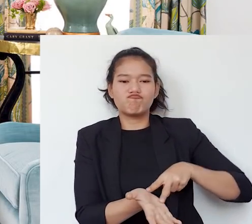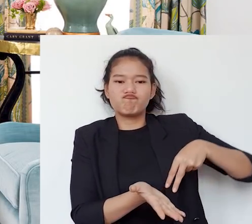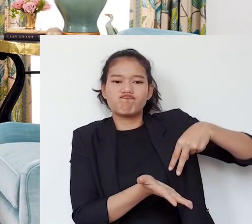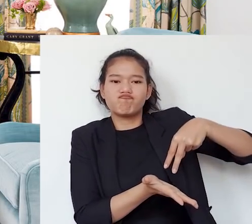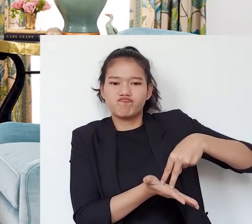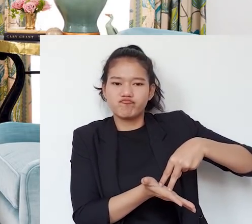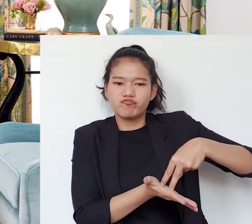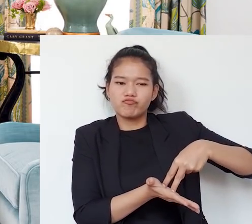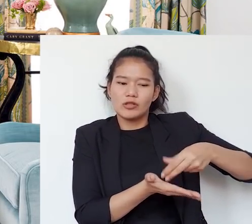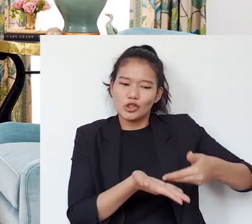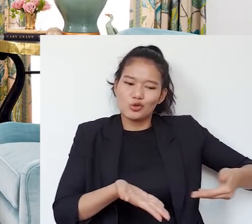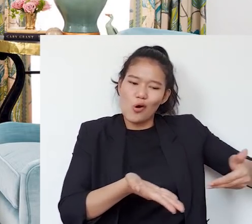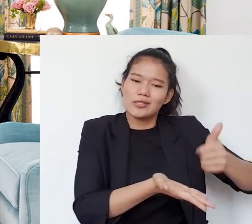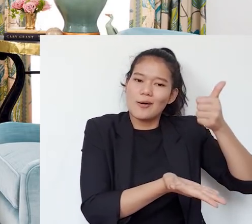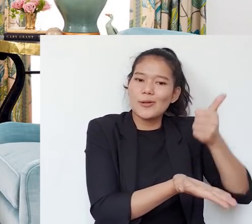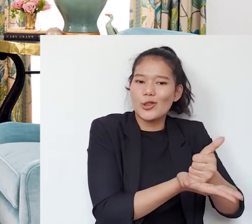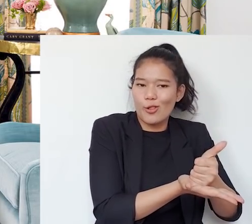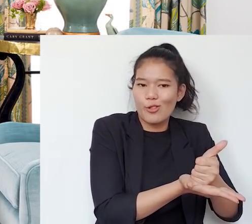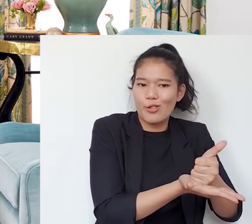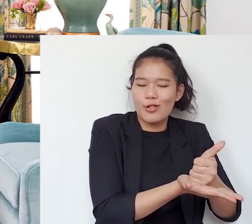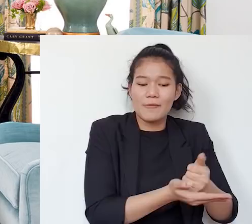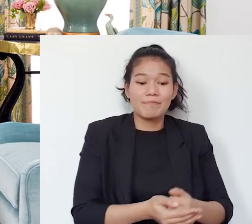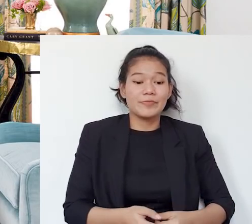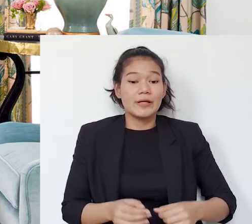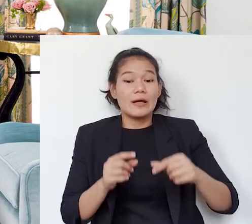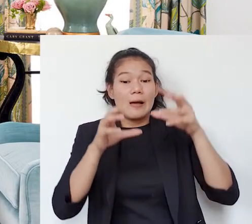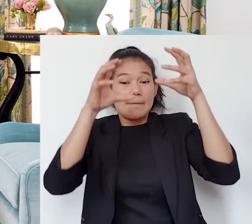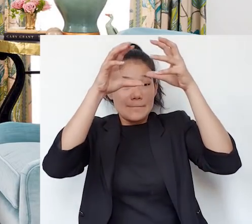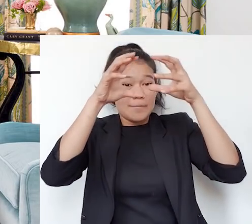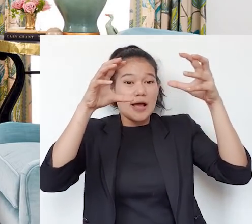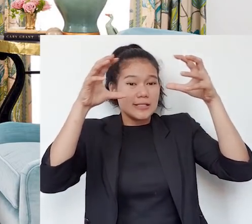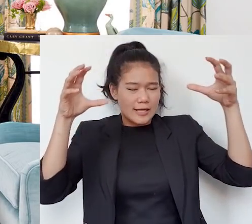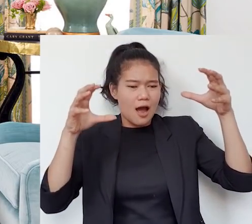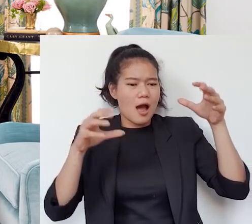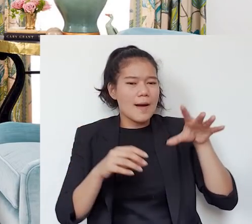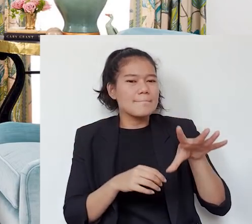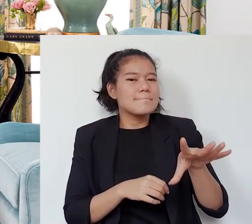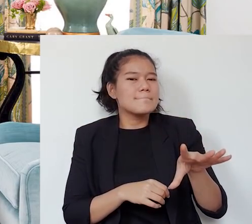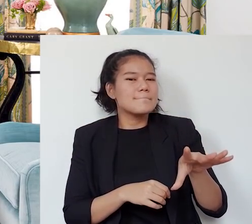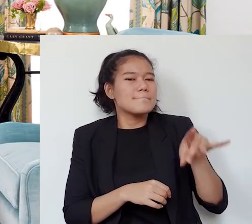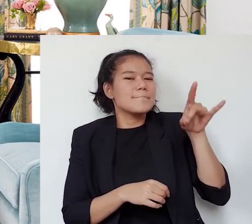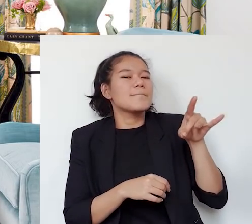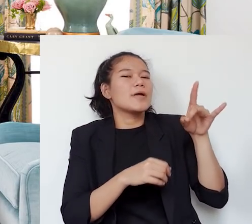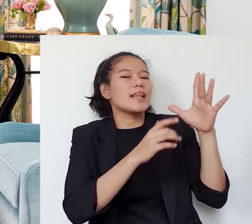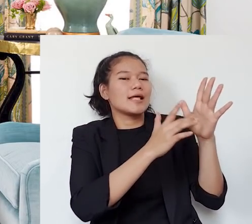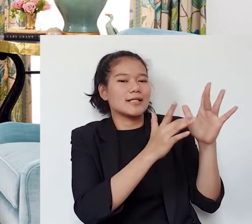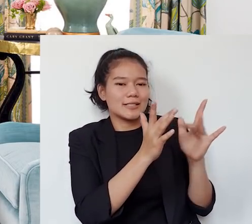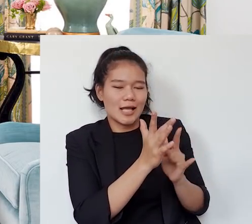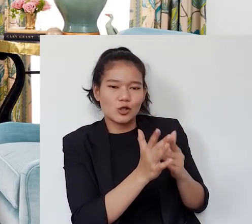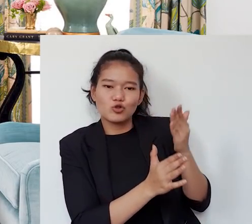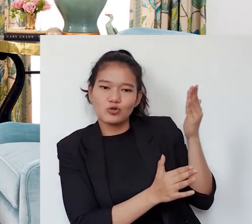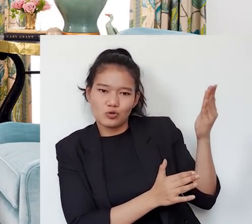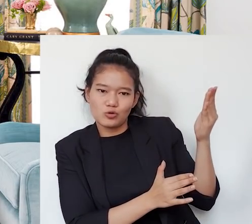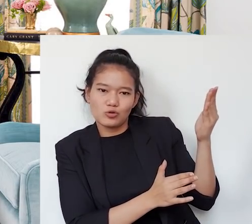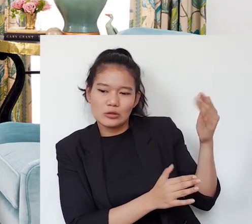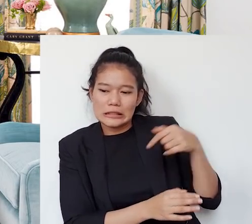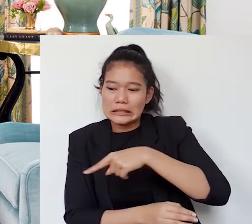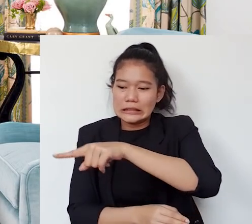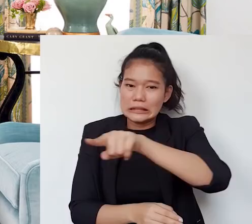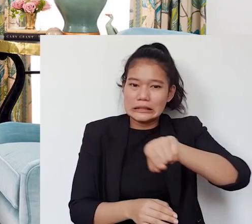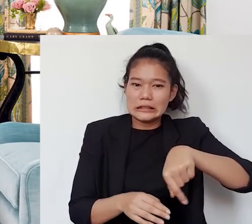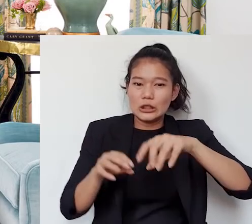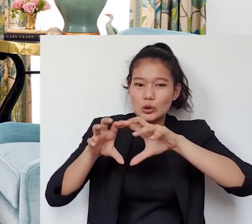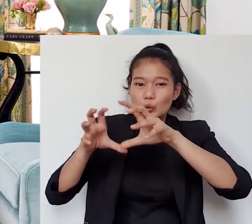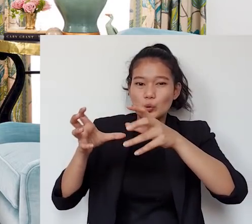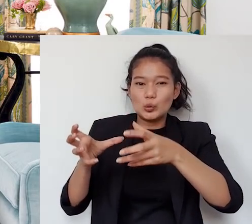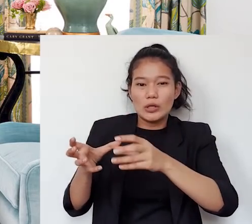dalam kebenaran. Paskah adalah memilih Kristus dibanding segala yang